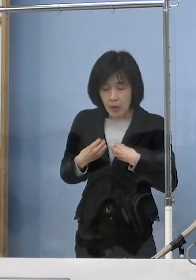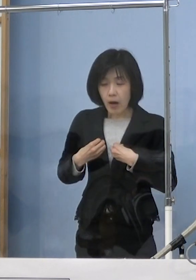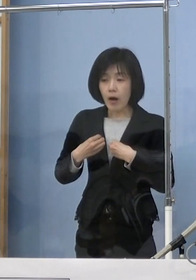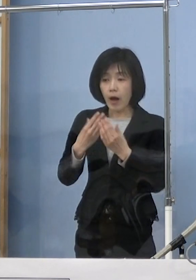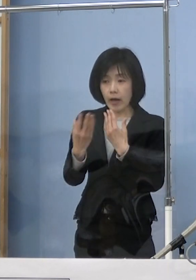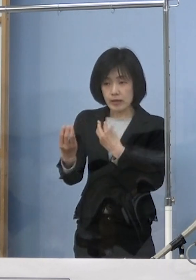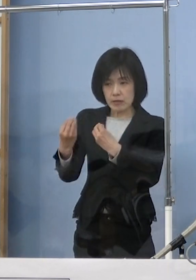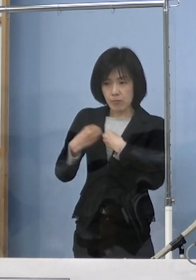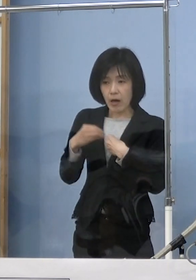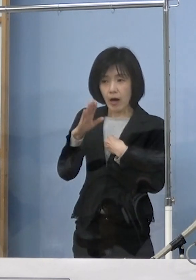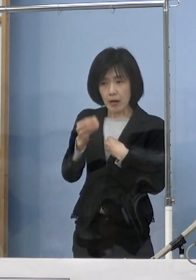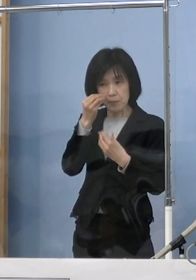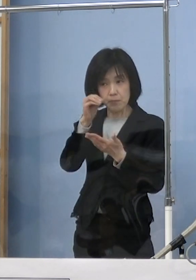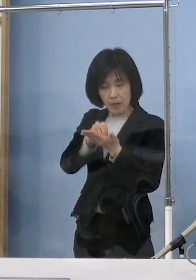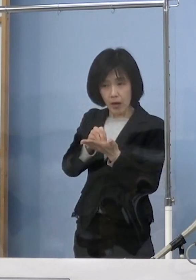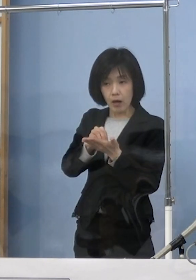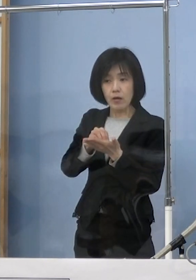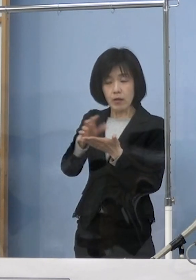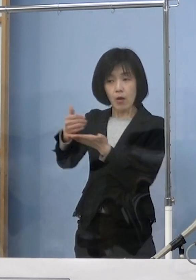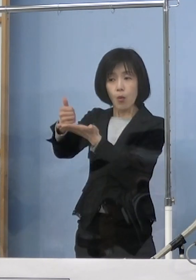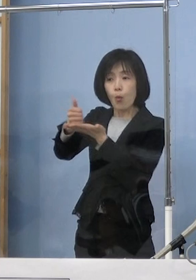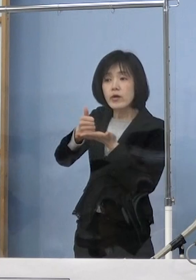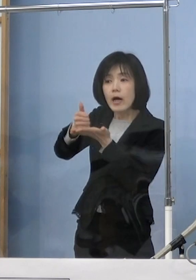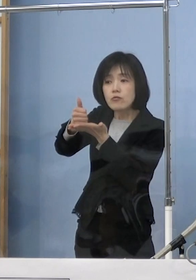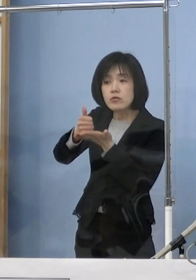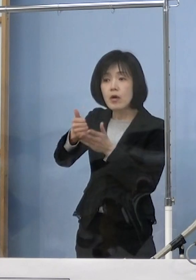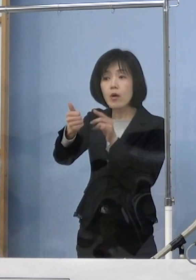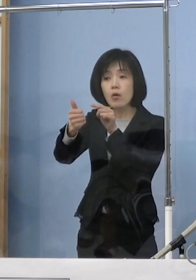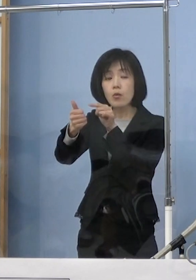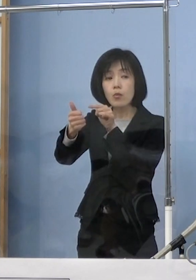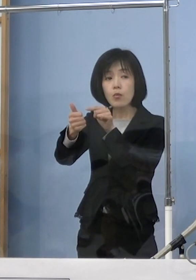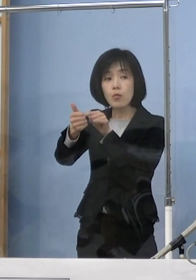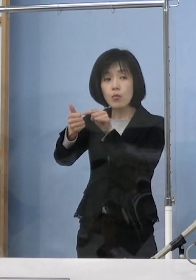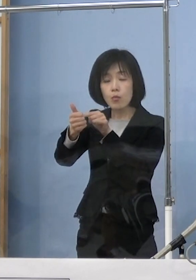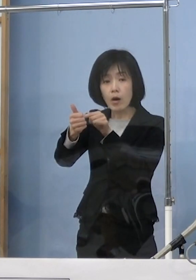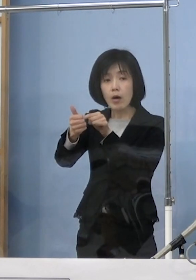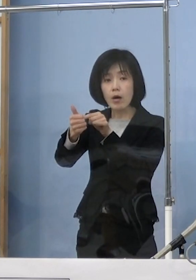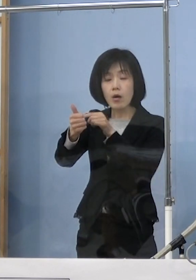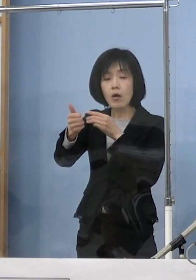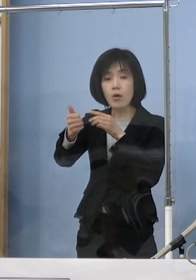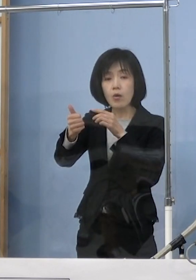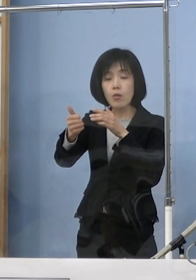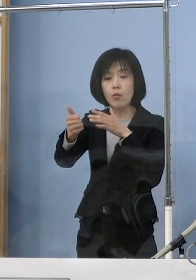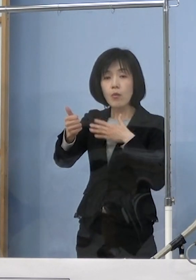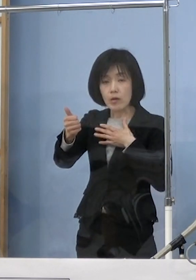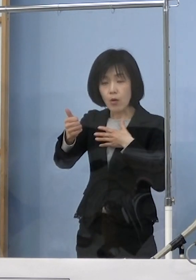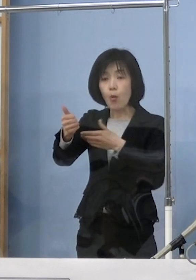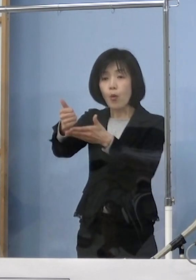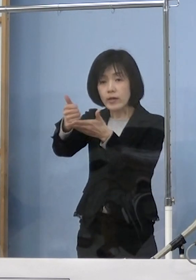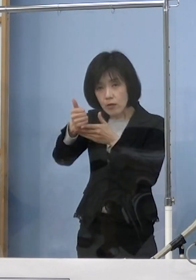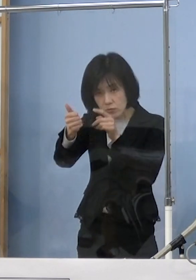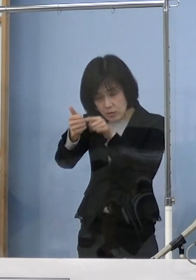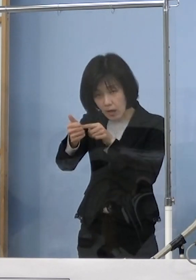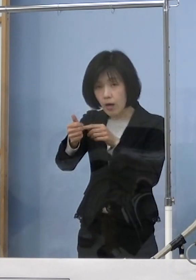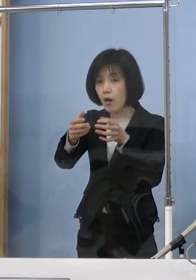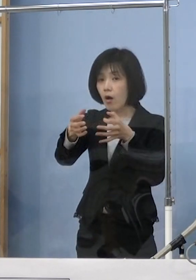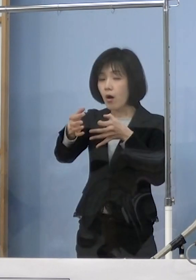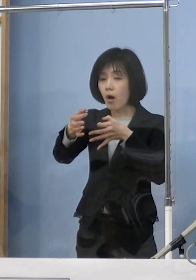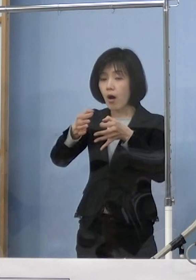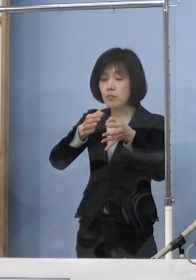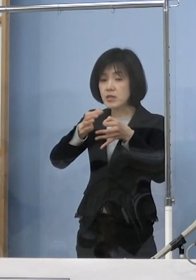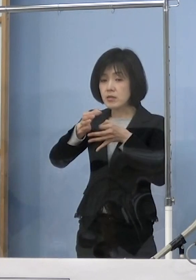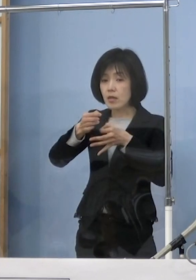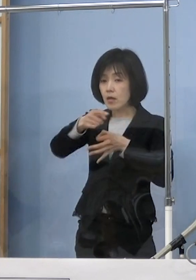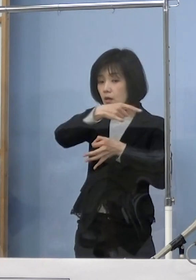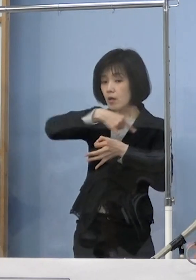ている。それからお客さんは確かにその場ですよね。それからお客さんなり、あるいはお店サイドの人